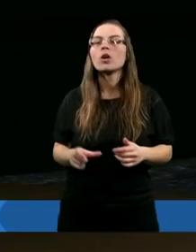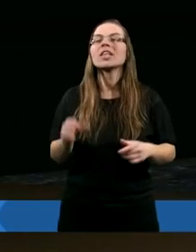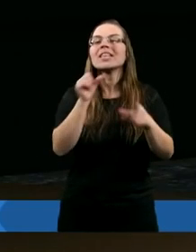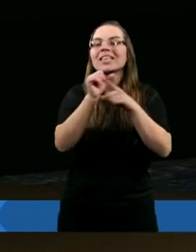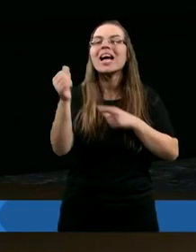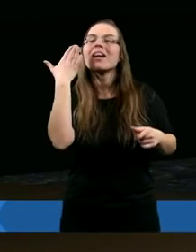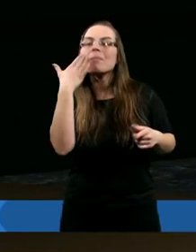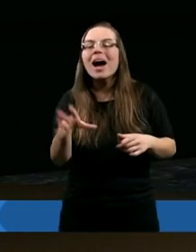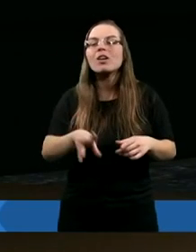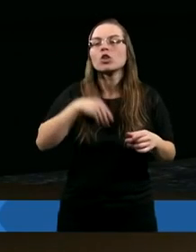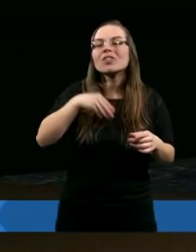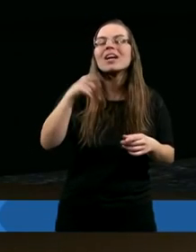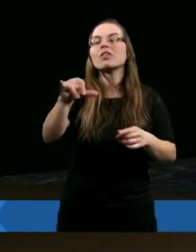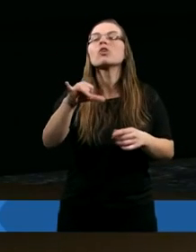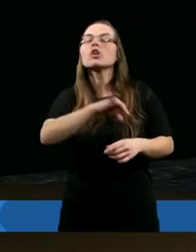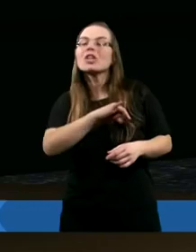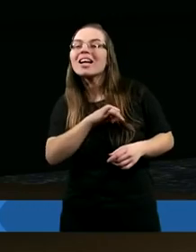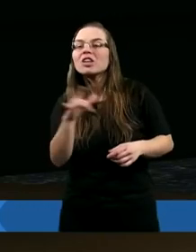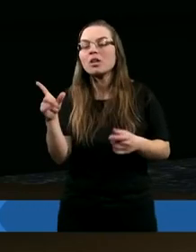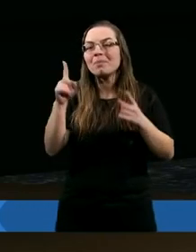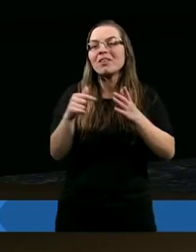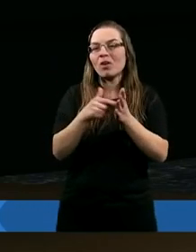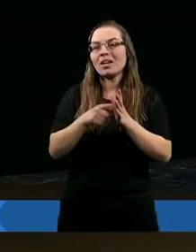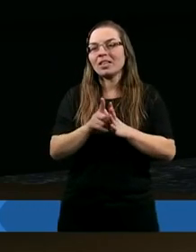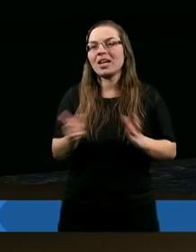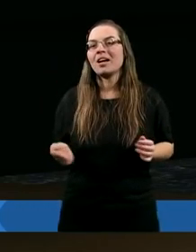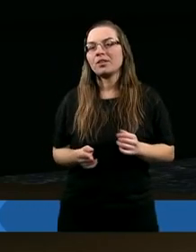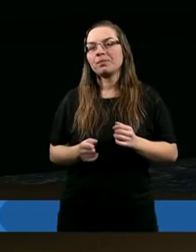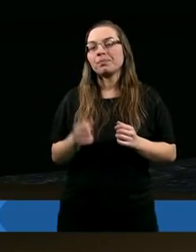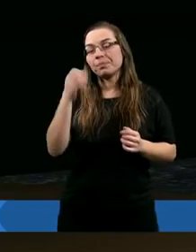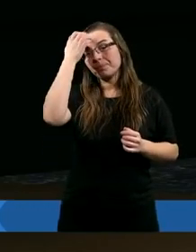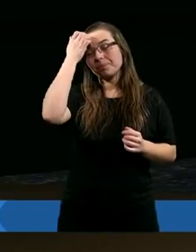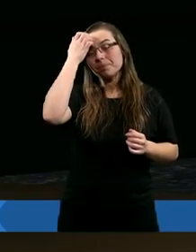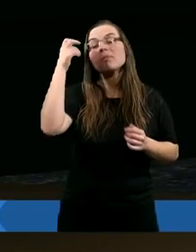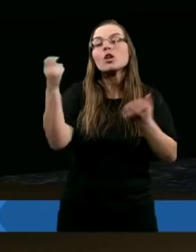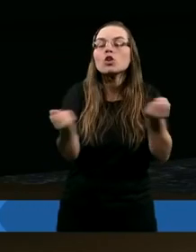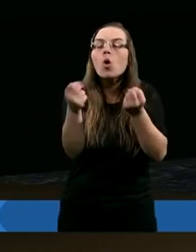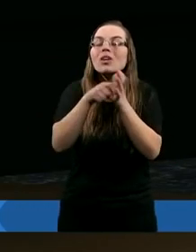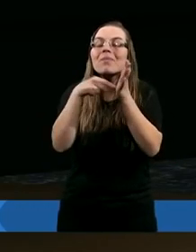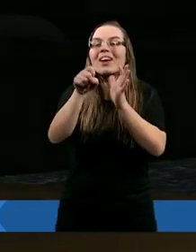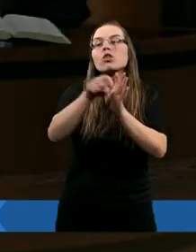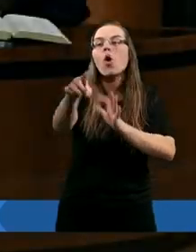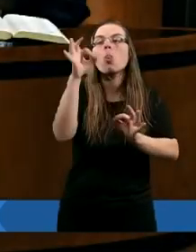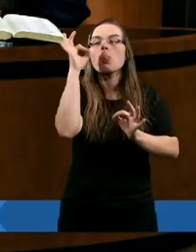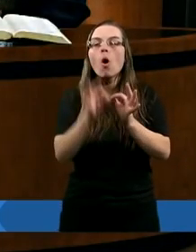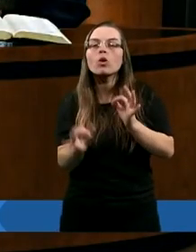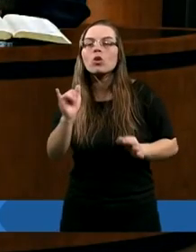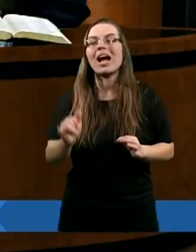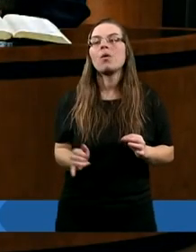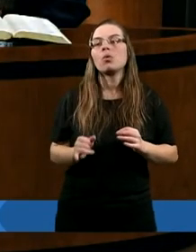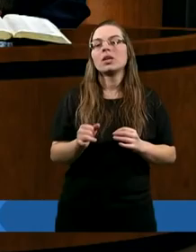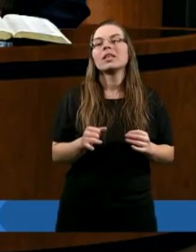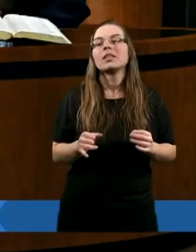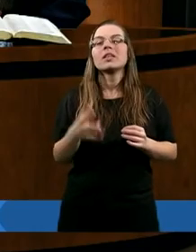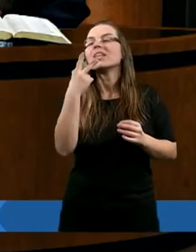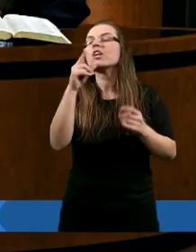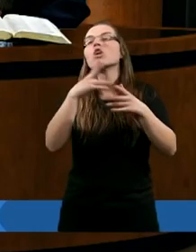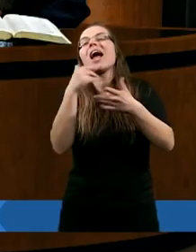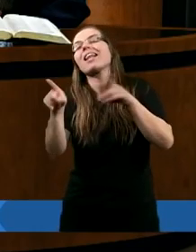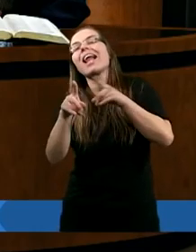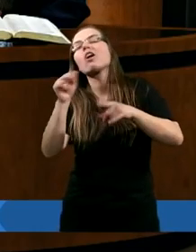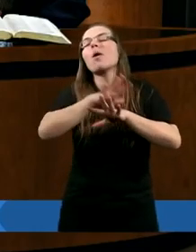jesteśmy bardziej święci, czyli też mniej grzeszymy. Po prostu. Dążymy do tej doskonałości, do tej świętości. To nie znaczy, że wtedy zupełnie nie